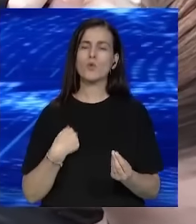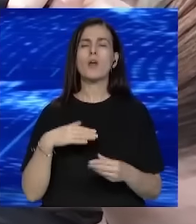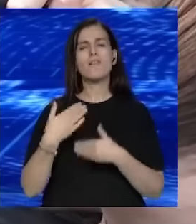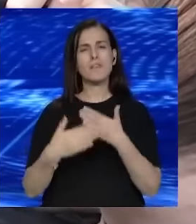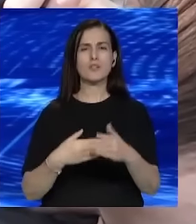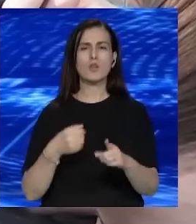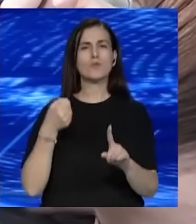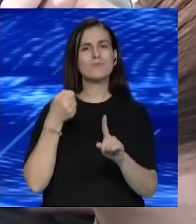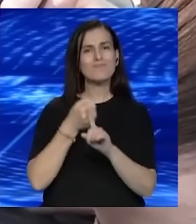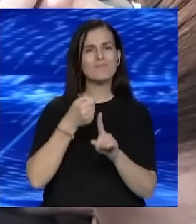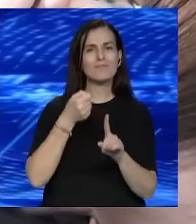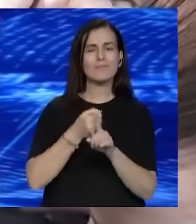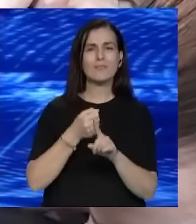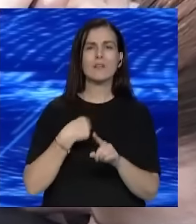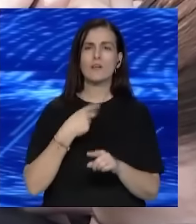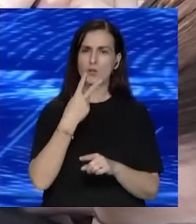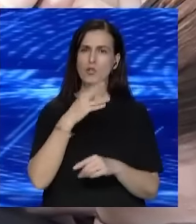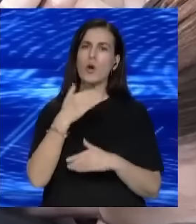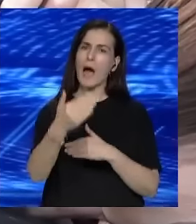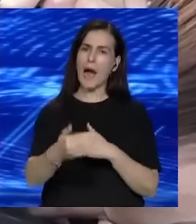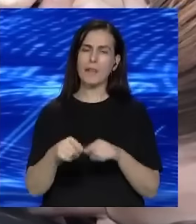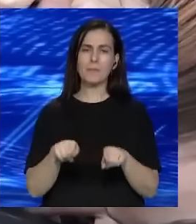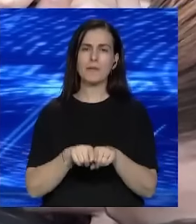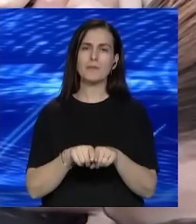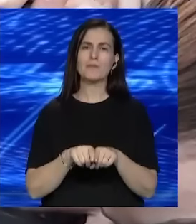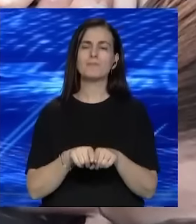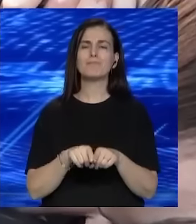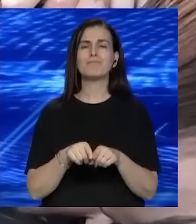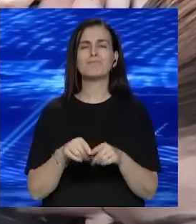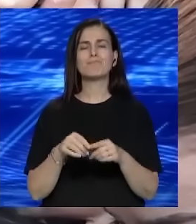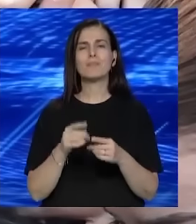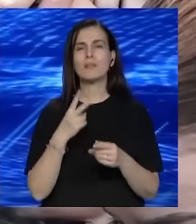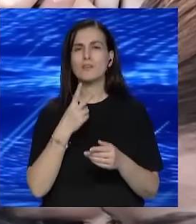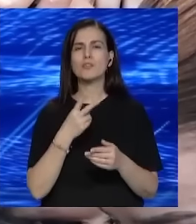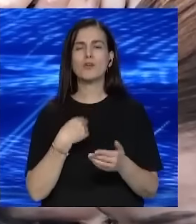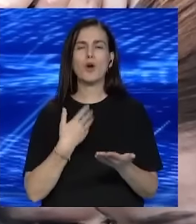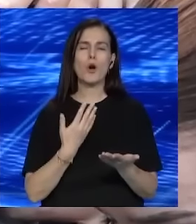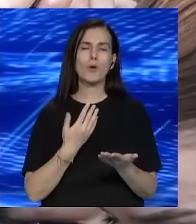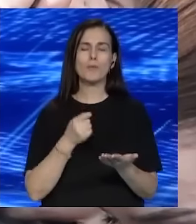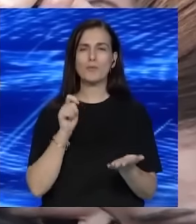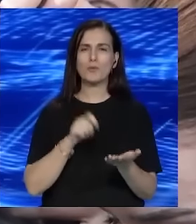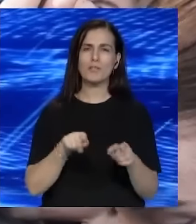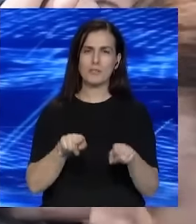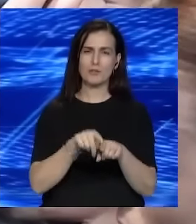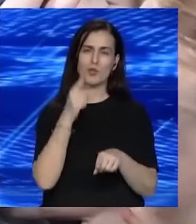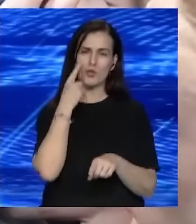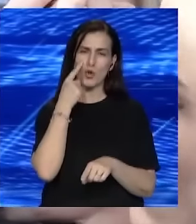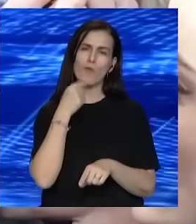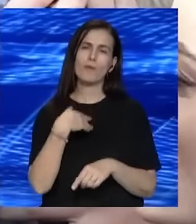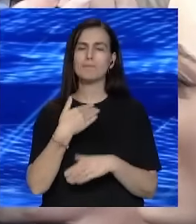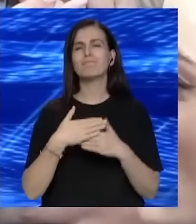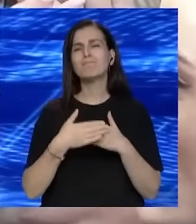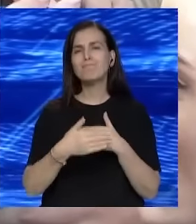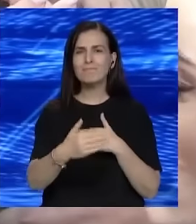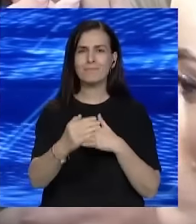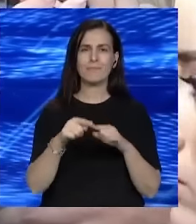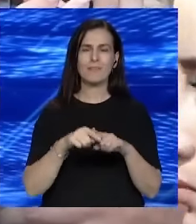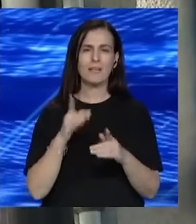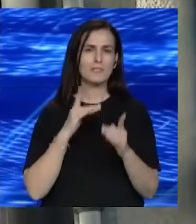që në të ardhmen do keni shumë procese tjera, procese mamale tani, jo babale, dhe do ta shohin se si do të shkojë